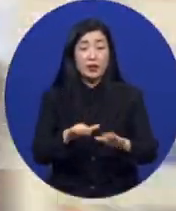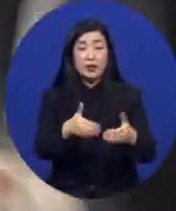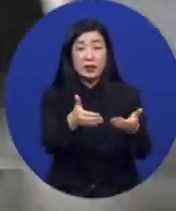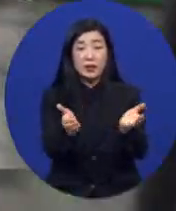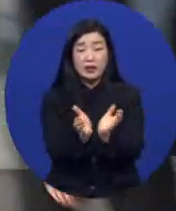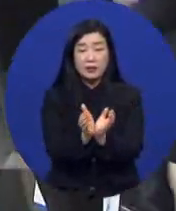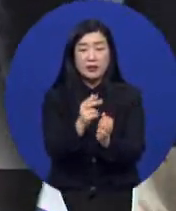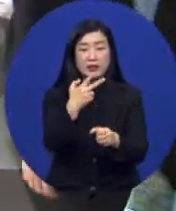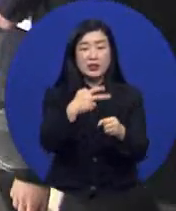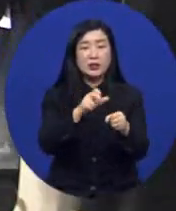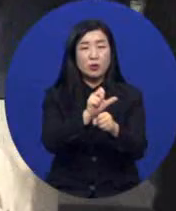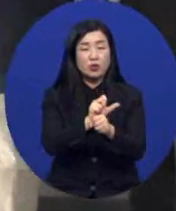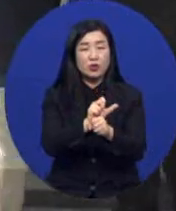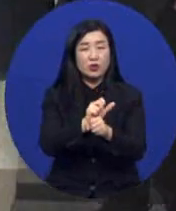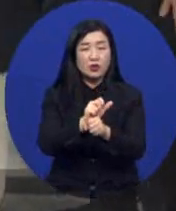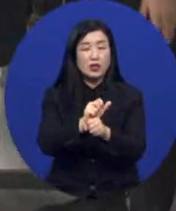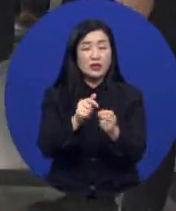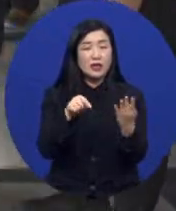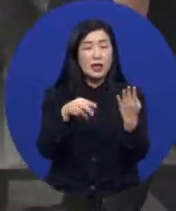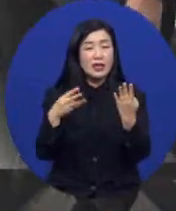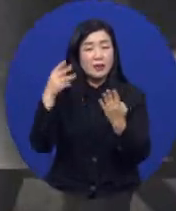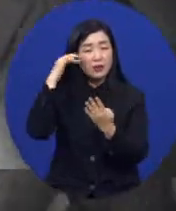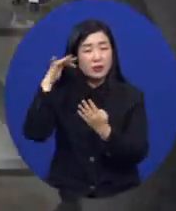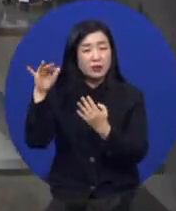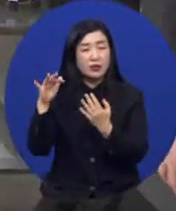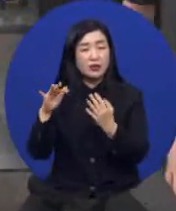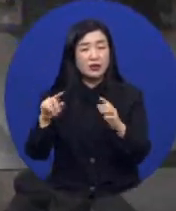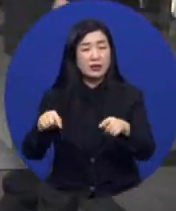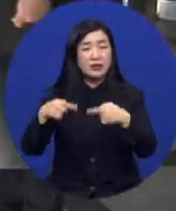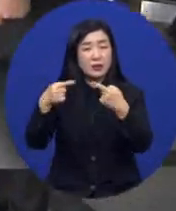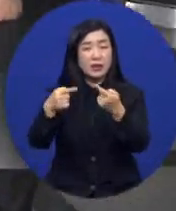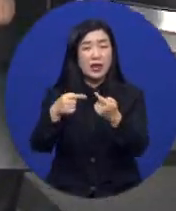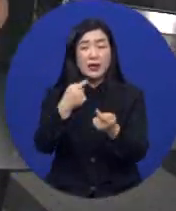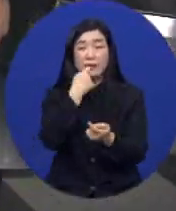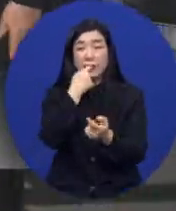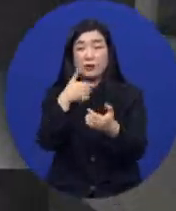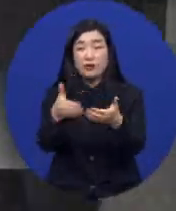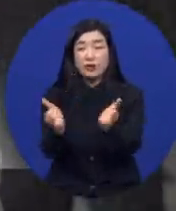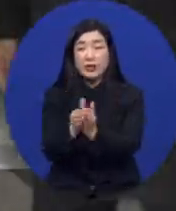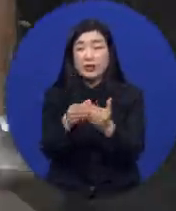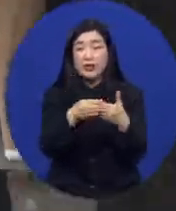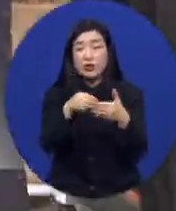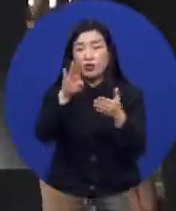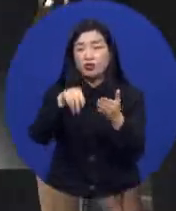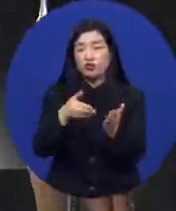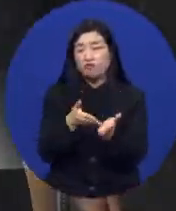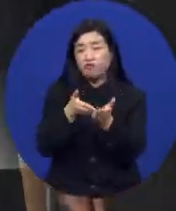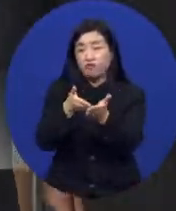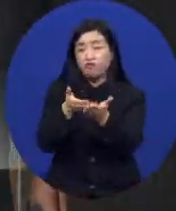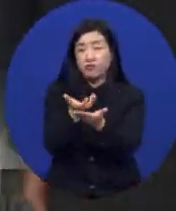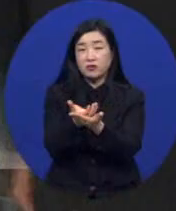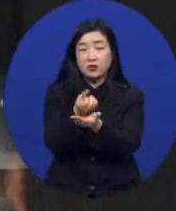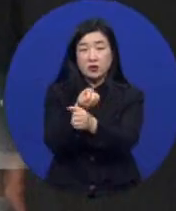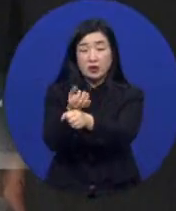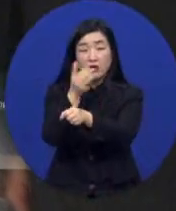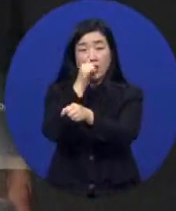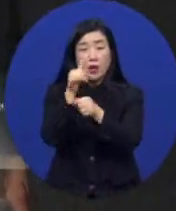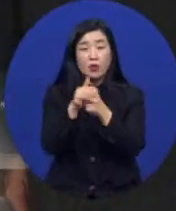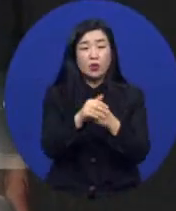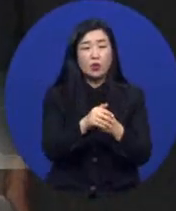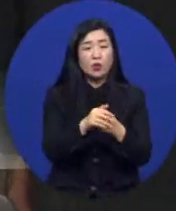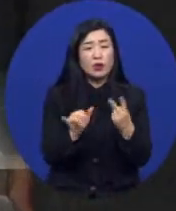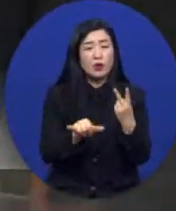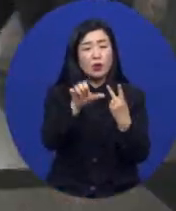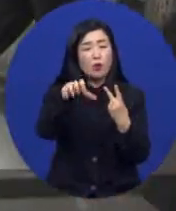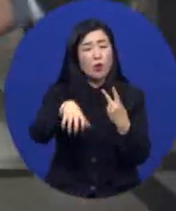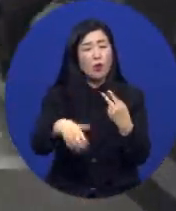이들은 75주년 4.3 추념식 참석을 위해 제주를 찾은 민주당 지도부에 건의문을 전달하고 정부가 제2공항